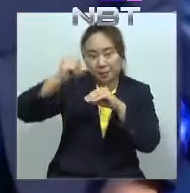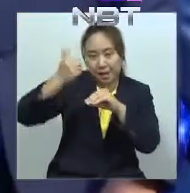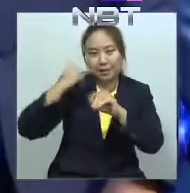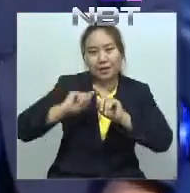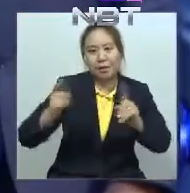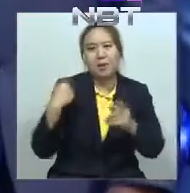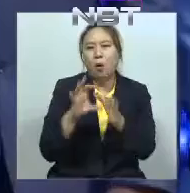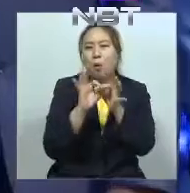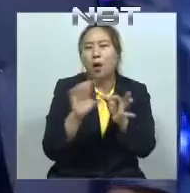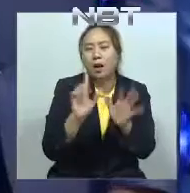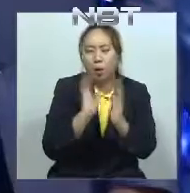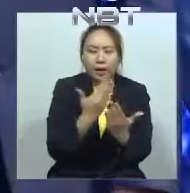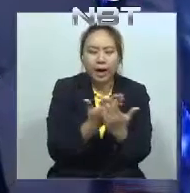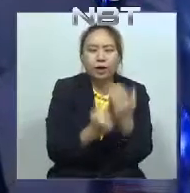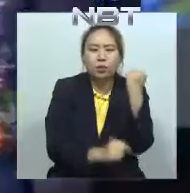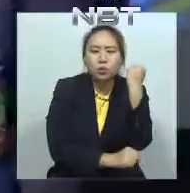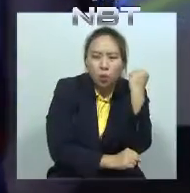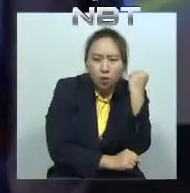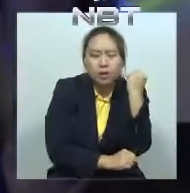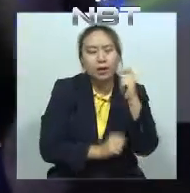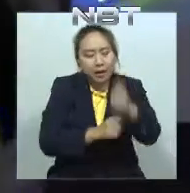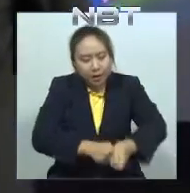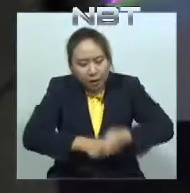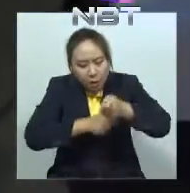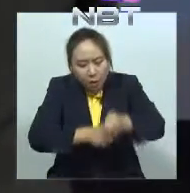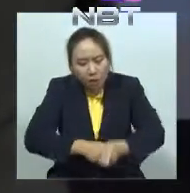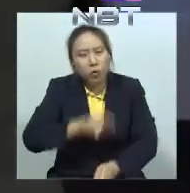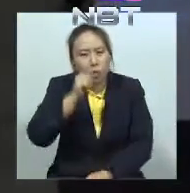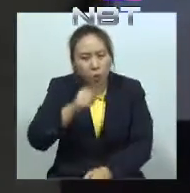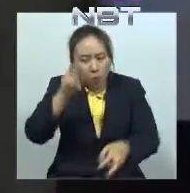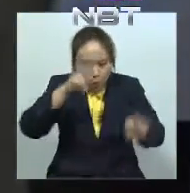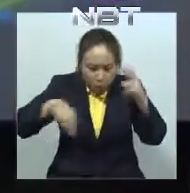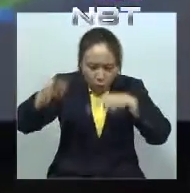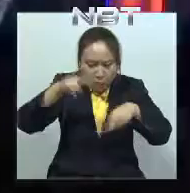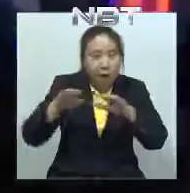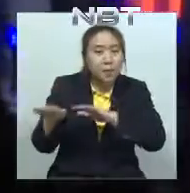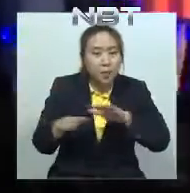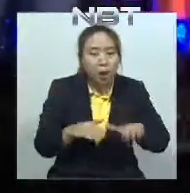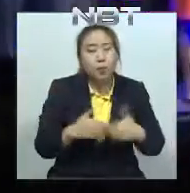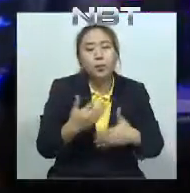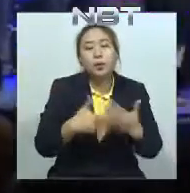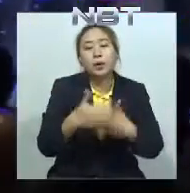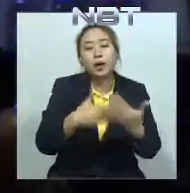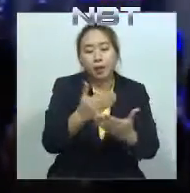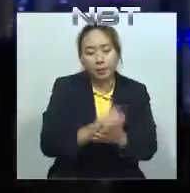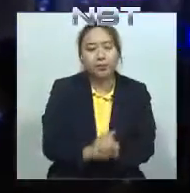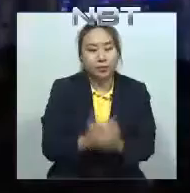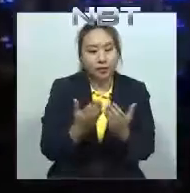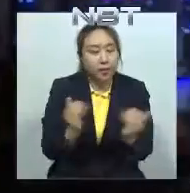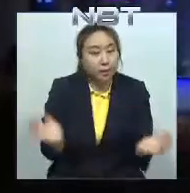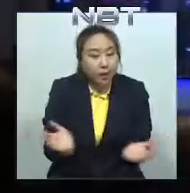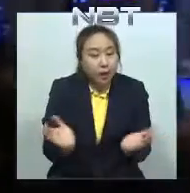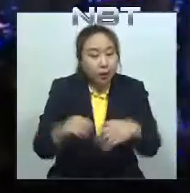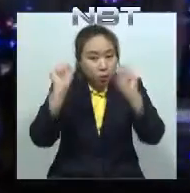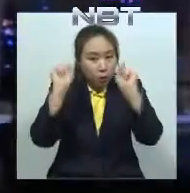เป็นห่วงคือผู้ที่มีรายได้น้อยครับและเกษตรกรที่ต้องดูแลให้มีความพร้อมก้าวหน้าไปด้วยกันพร้อมผลักดันให้ความตก